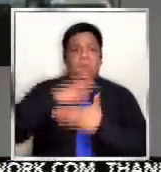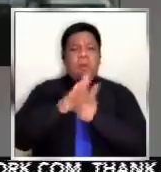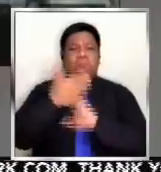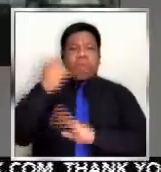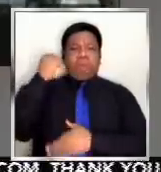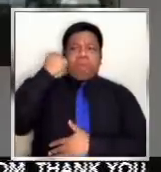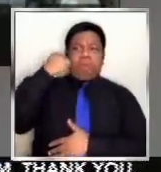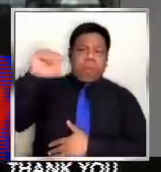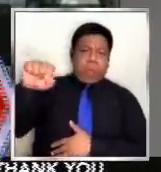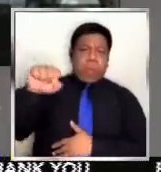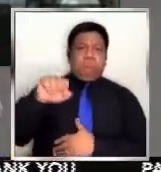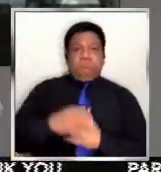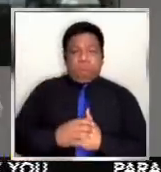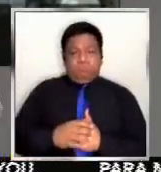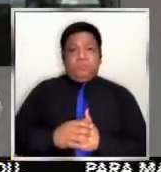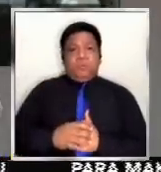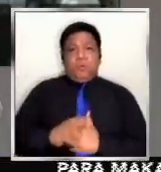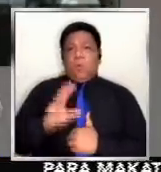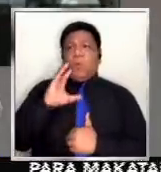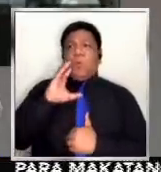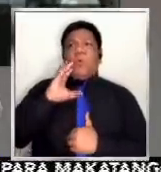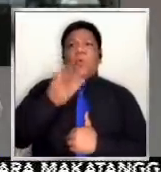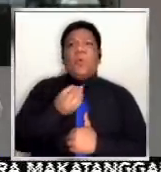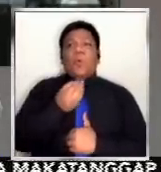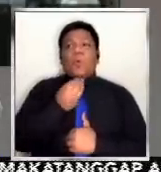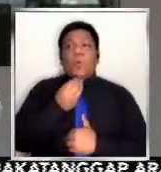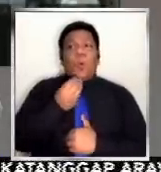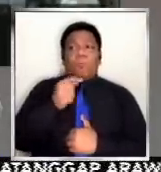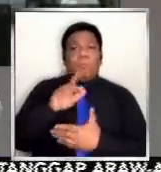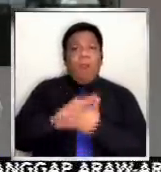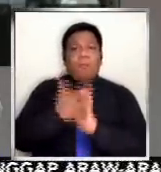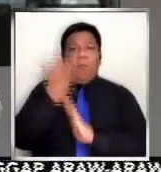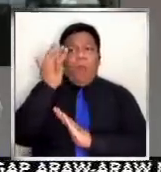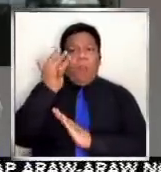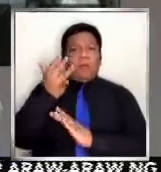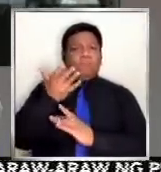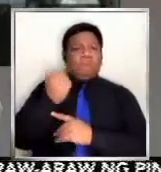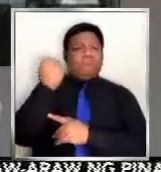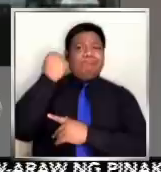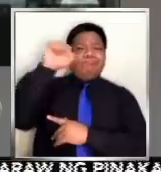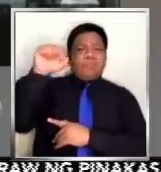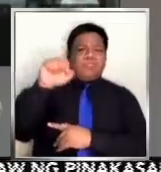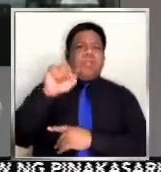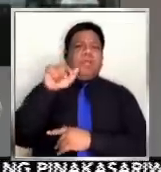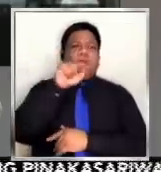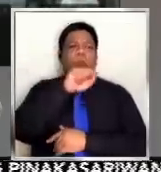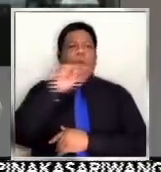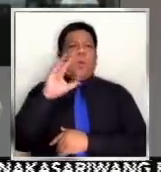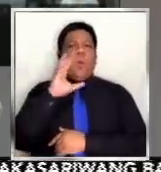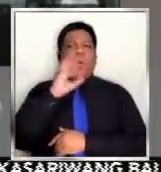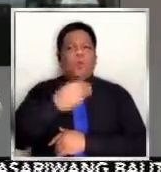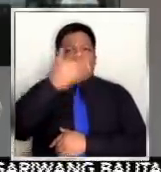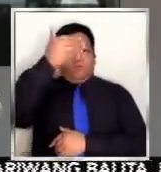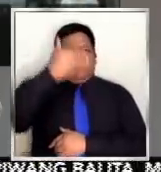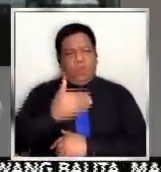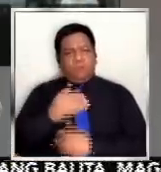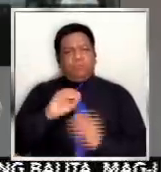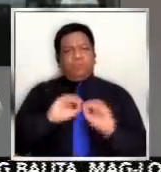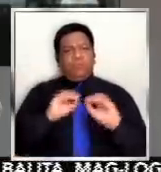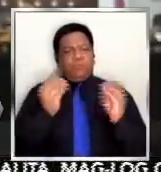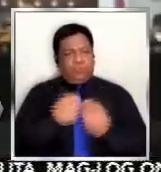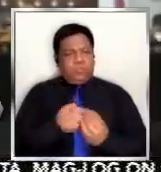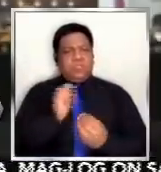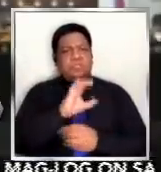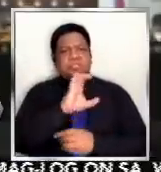rebelde. Sino ang nag-uudyok sa kanila? Walang iba kundi ang mga front organizations ng CPP, NPA,